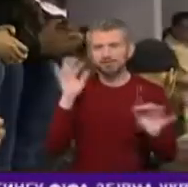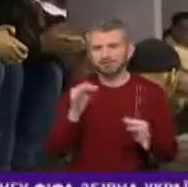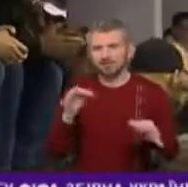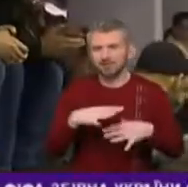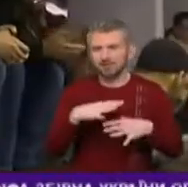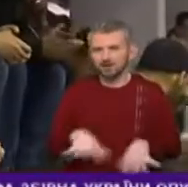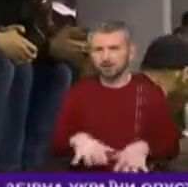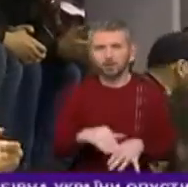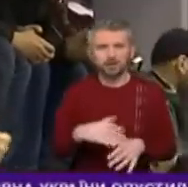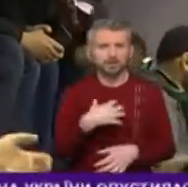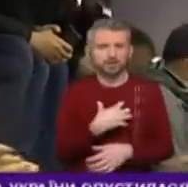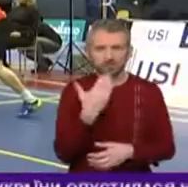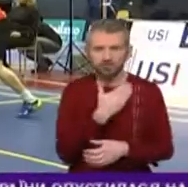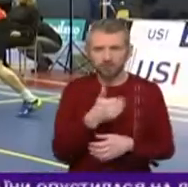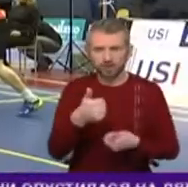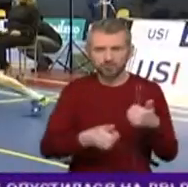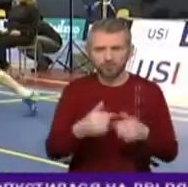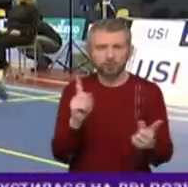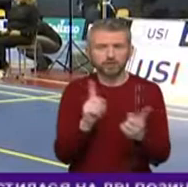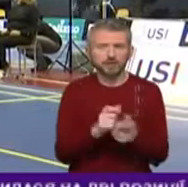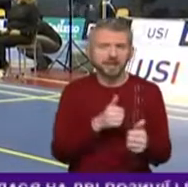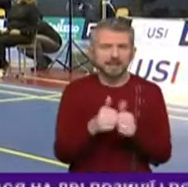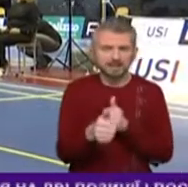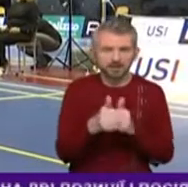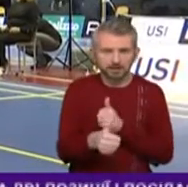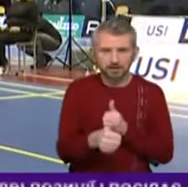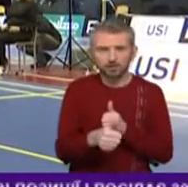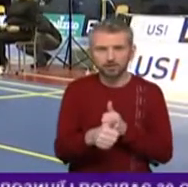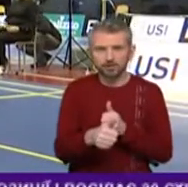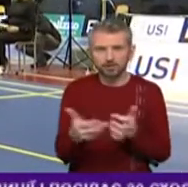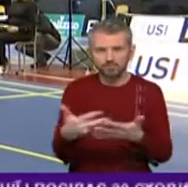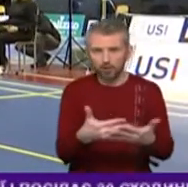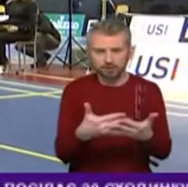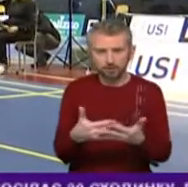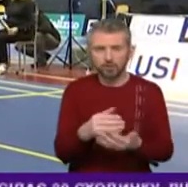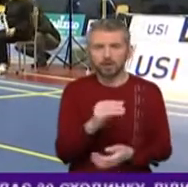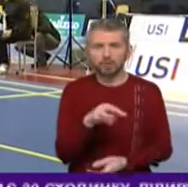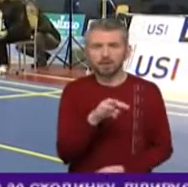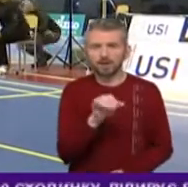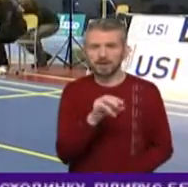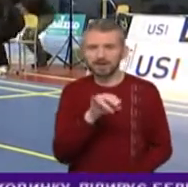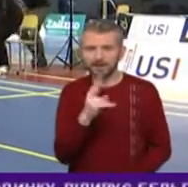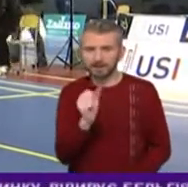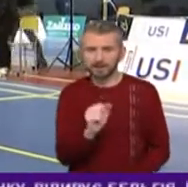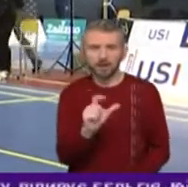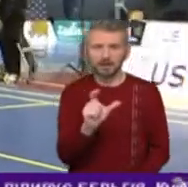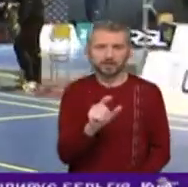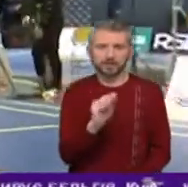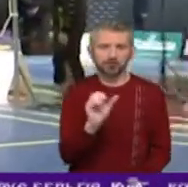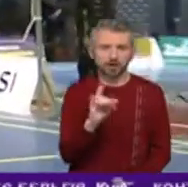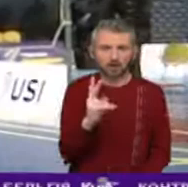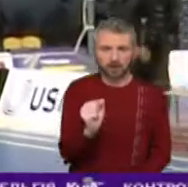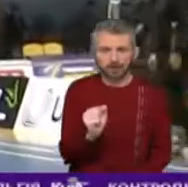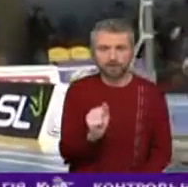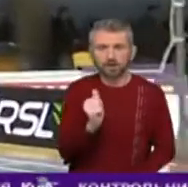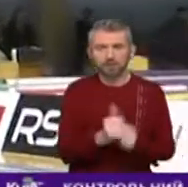трапилося. У вирішальних двобоях зустрілися лідери посіву. Особливо слід відзначити Марину Ільїнську і Єлізавету Жарку.